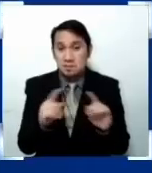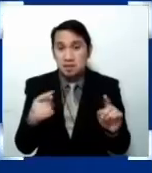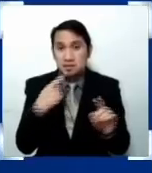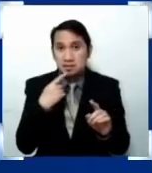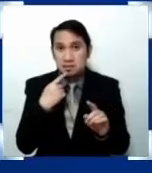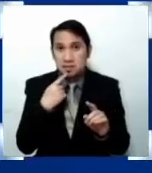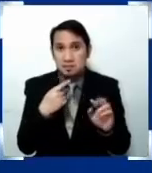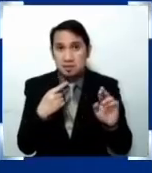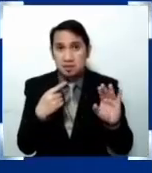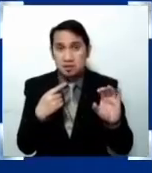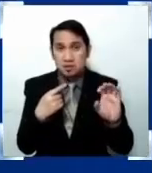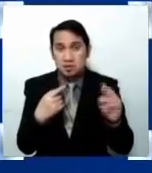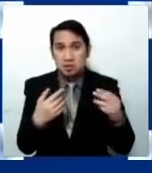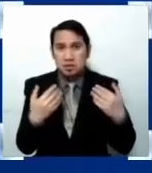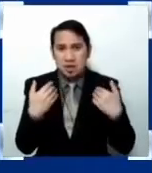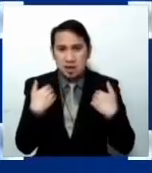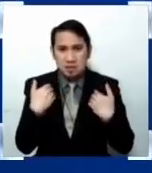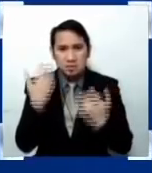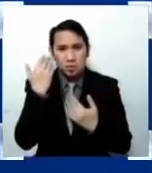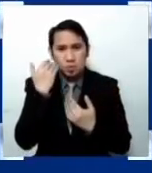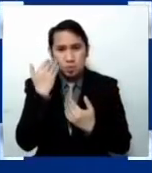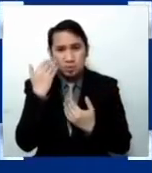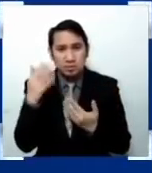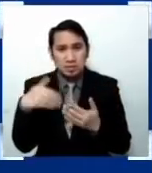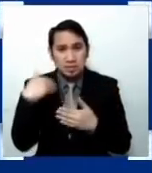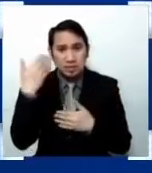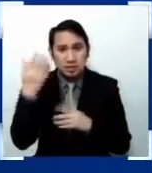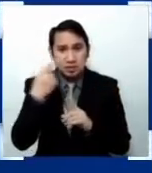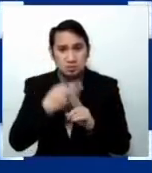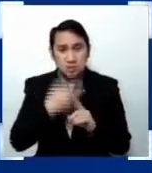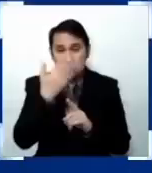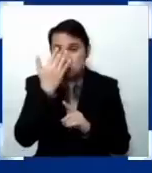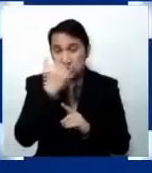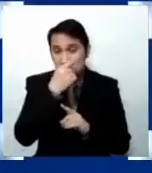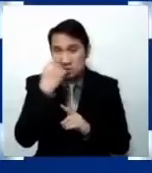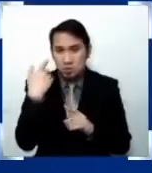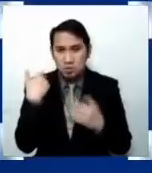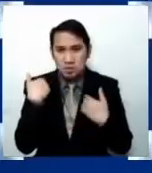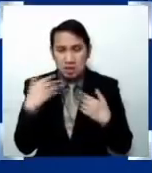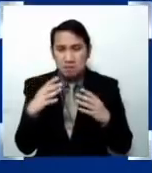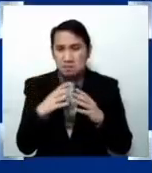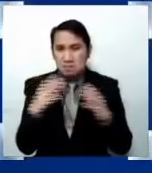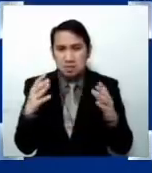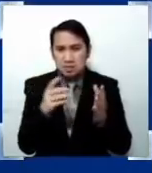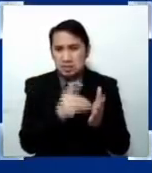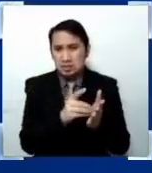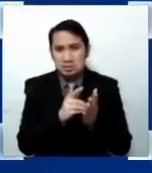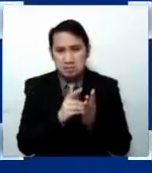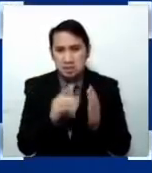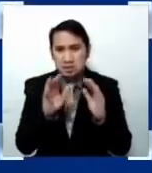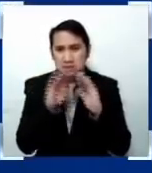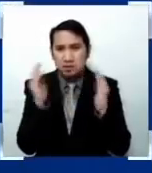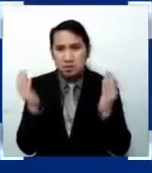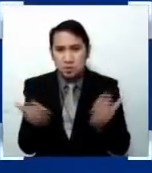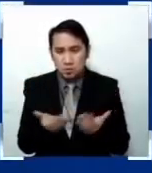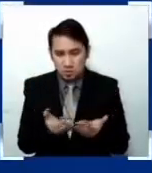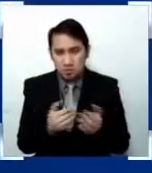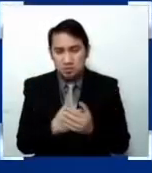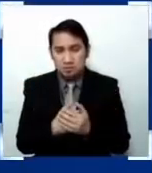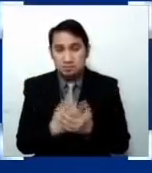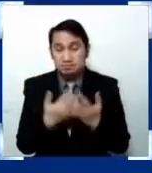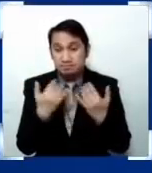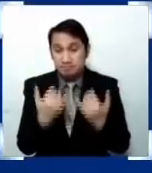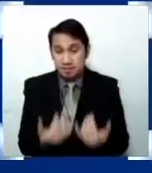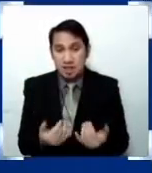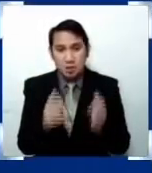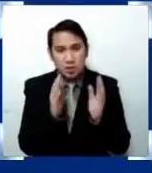na raw ang shortage sa mga susunod na buwan dahil sa mataas na demand dito sa buong mundo. Tinataasan na raw nila ang kanilang produksyon at tinaasan